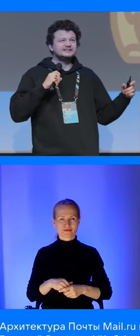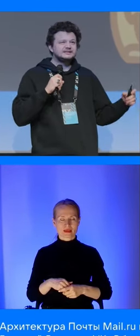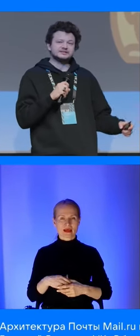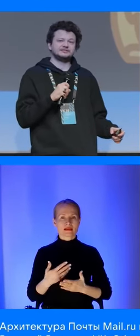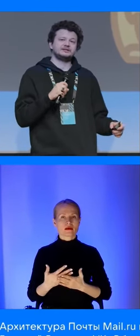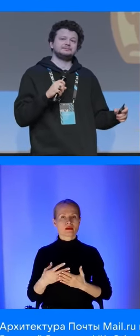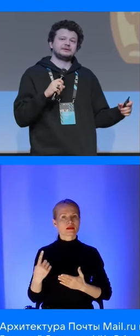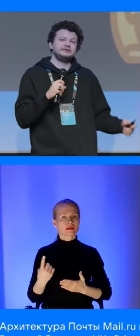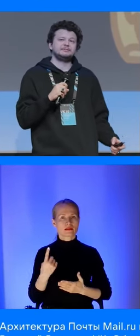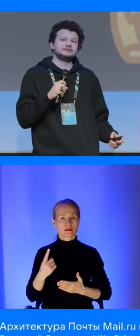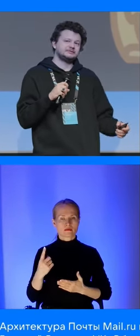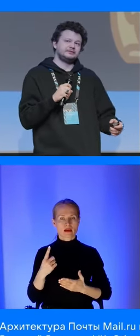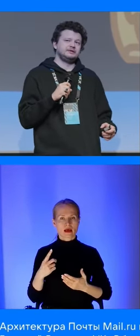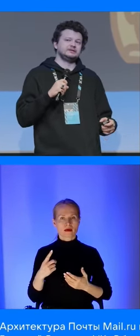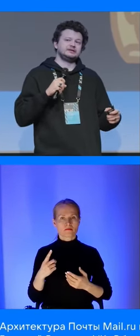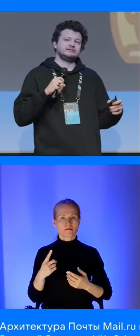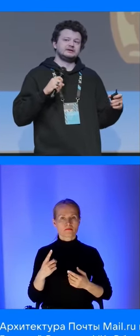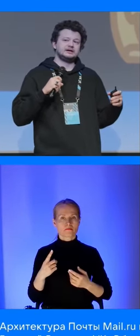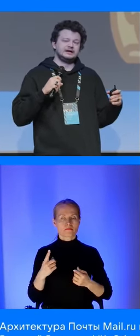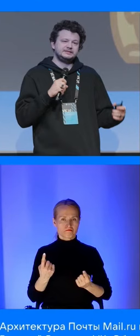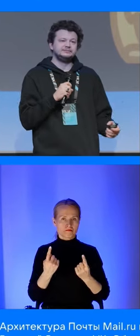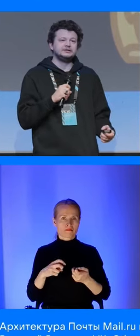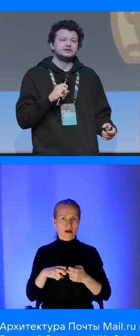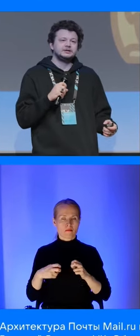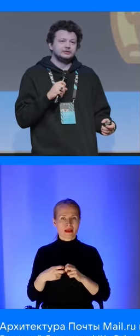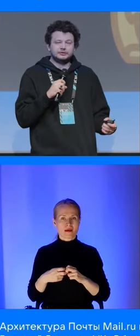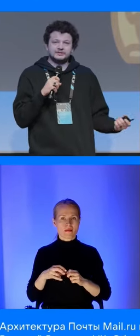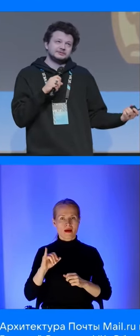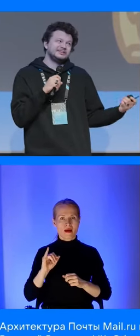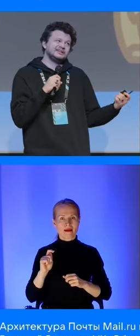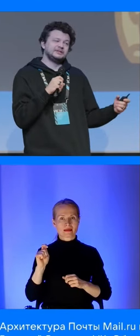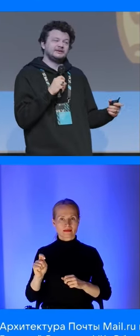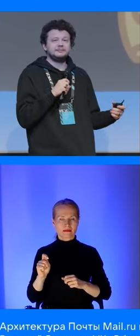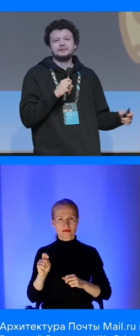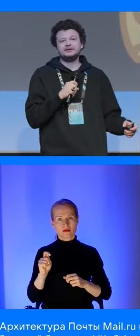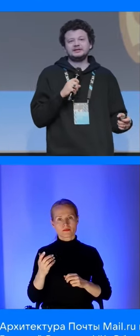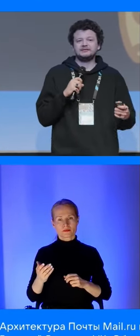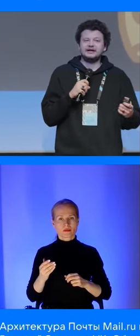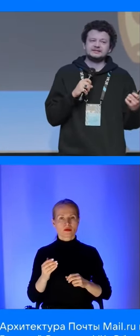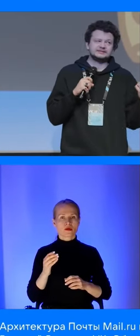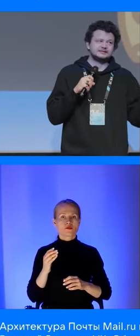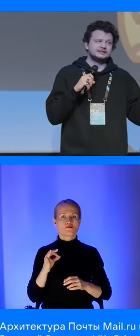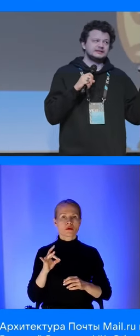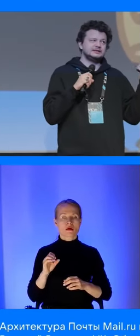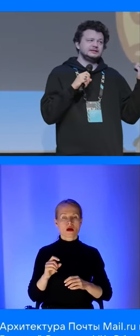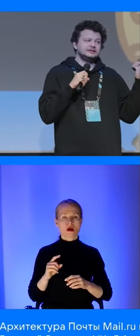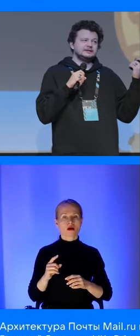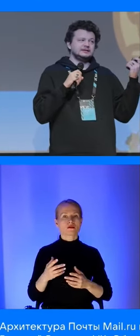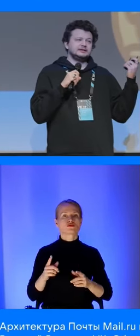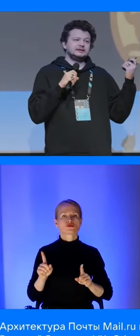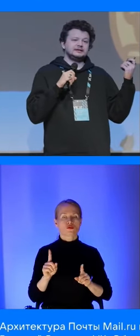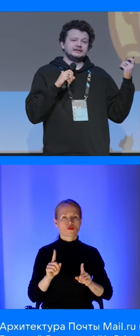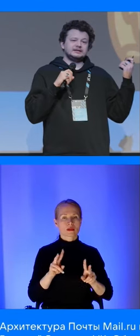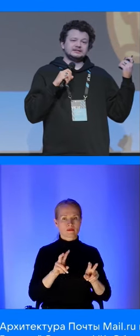наверное, единственной проблемой современного IT-мира, кроме, на самом деле, наименования переменных, является